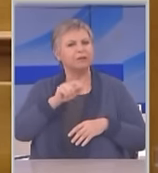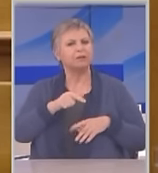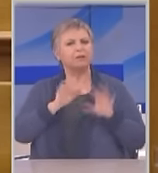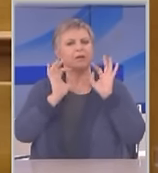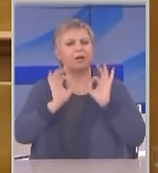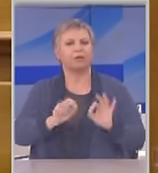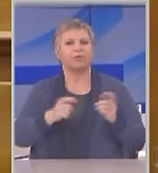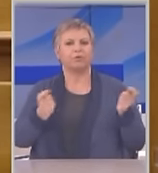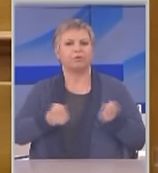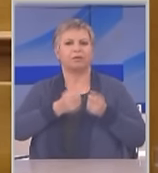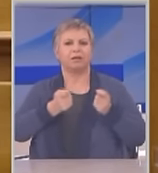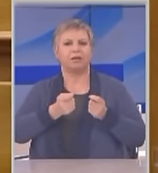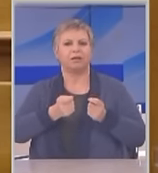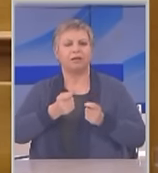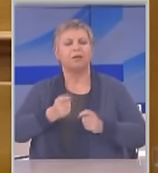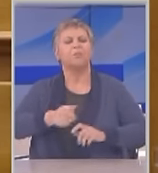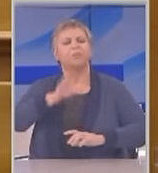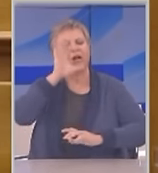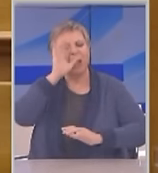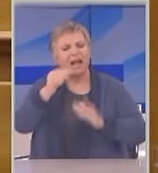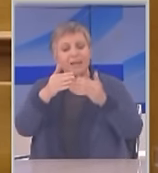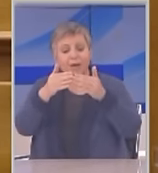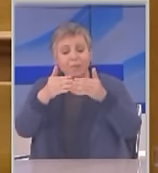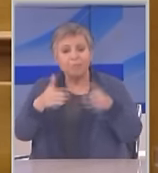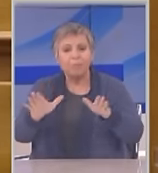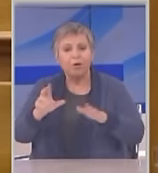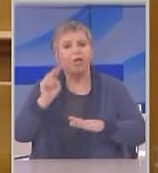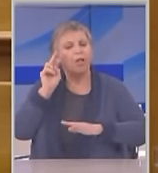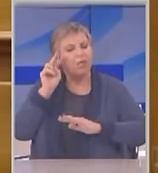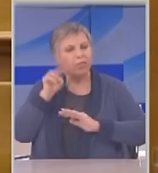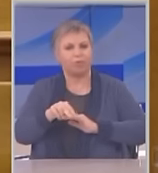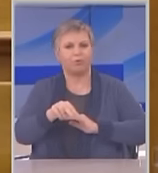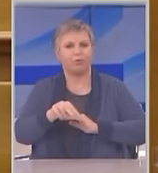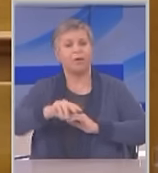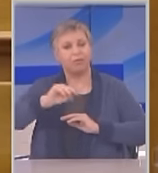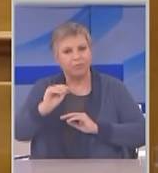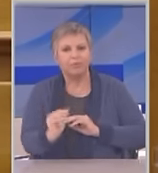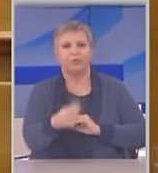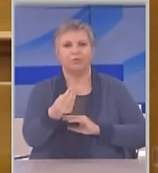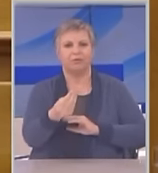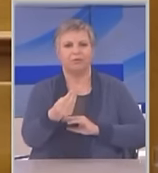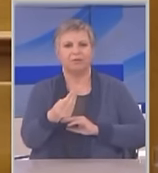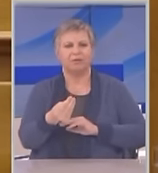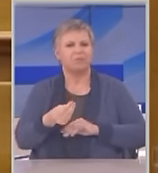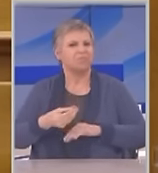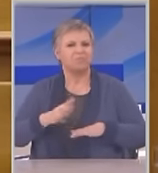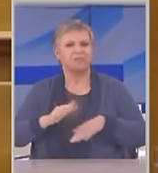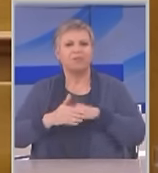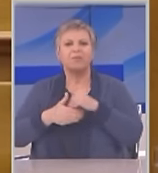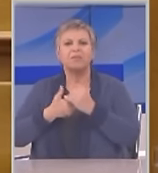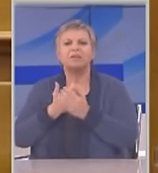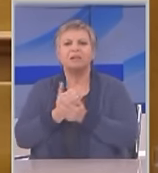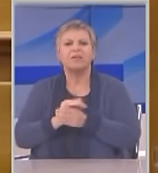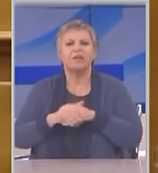η αλήθεια θα βρεθεί. Και έχει σημασία να βρεθεί η αλήθεια ανεξαρτήτως του αν είναι ή όχι κάποια